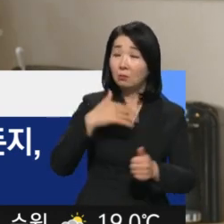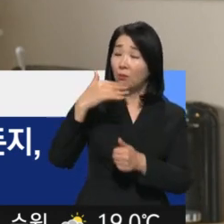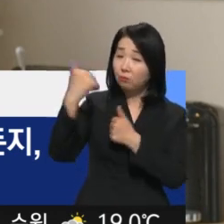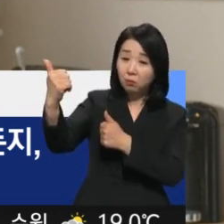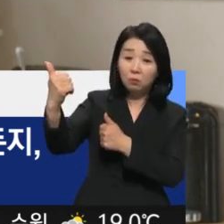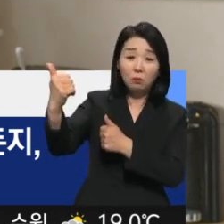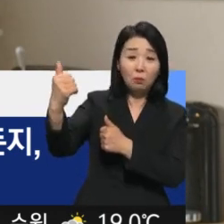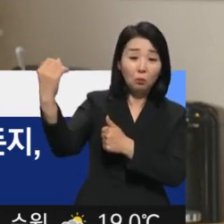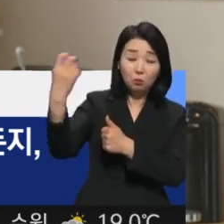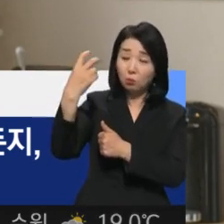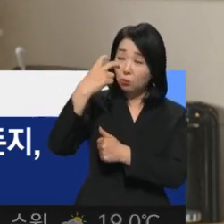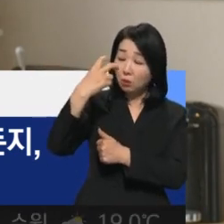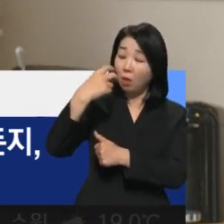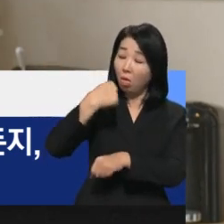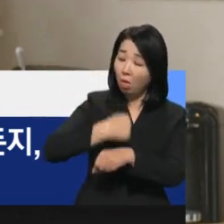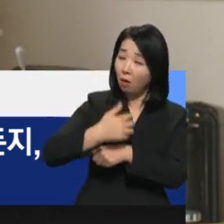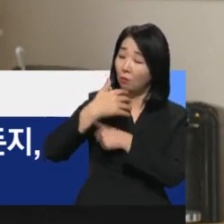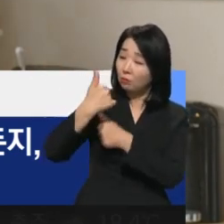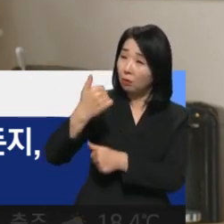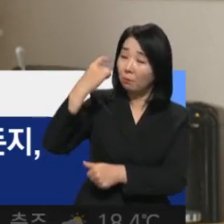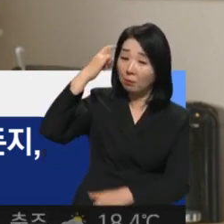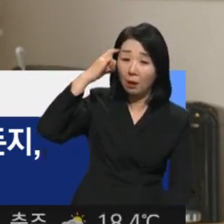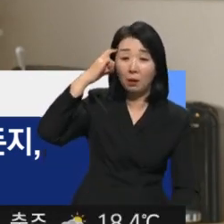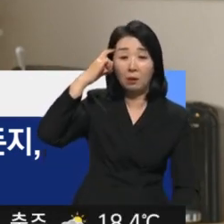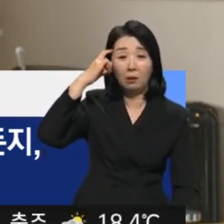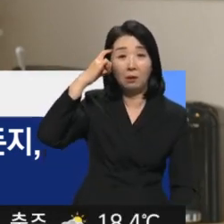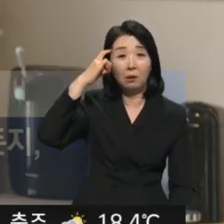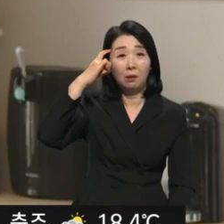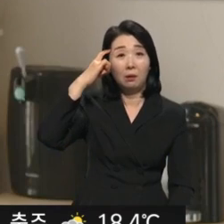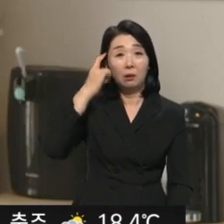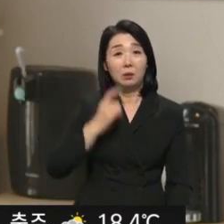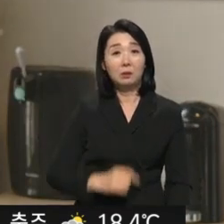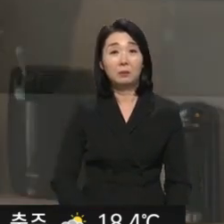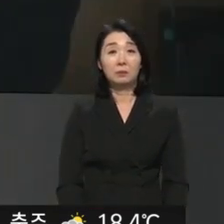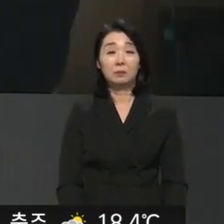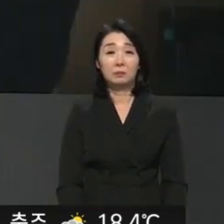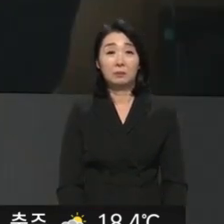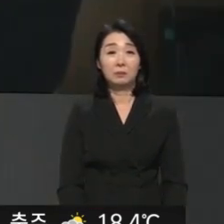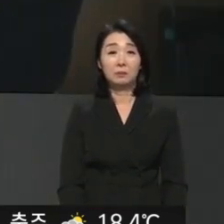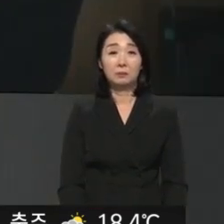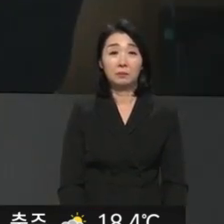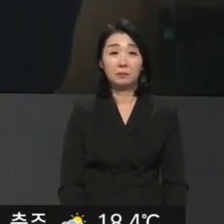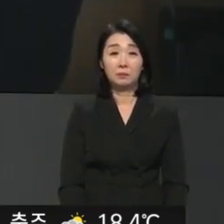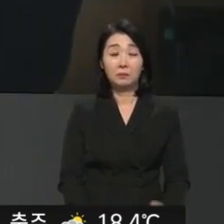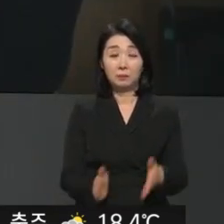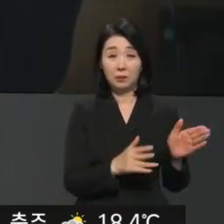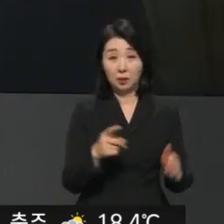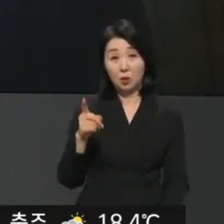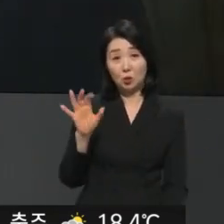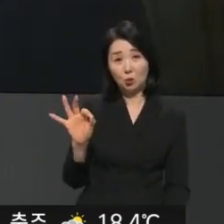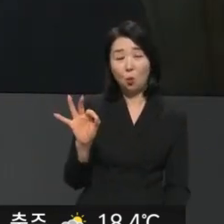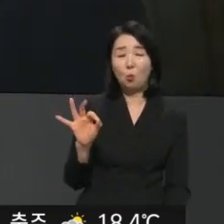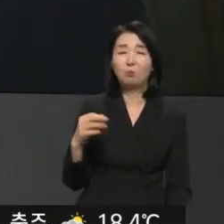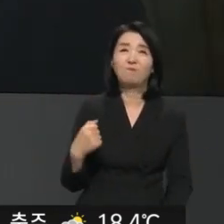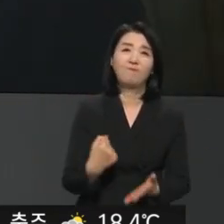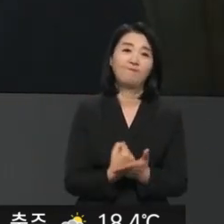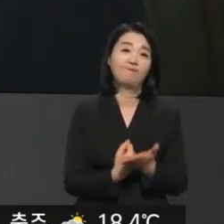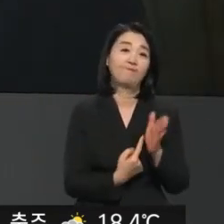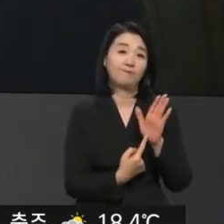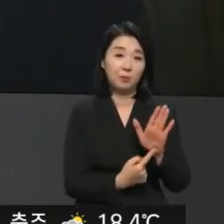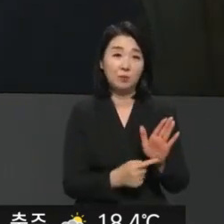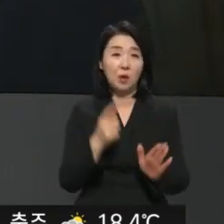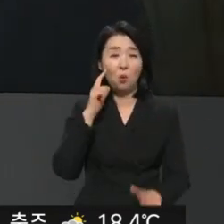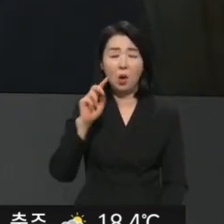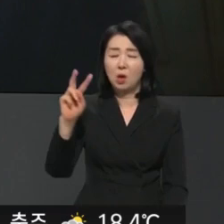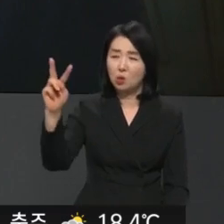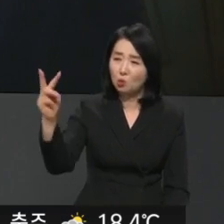소환하든지 조사를 하지 않겠는가라고 생각을 했습니다. 송 전 대표는 또 서운함도 드러냈습니다. 이